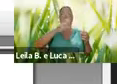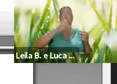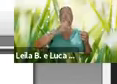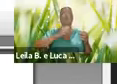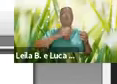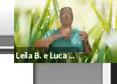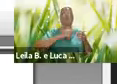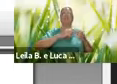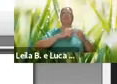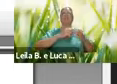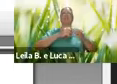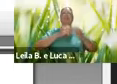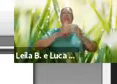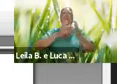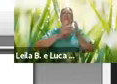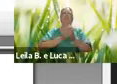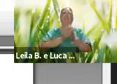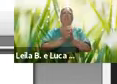fluidi, queste cose,